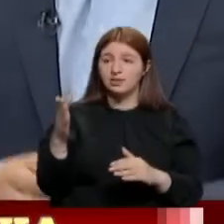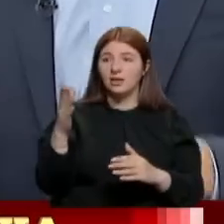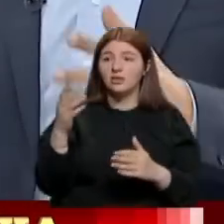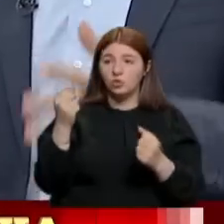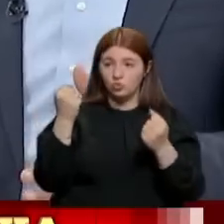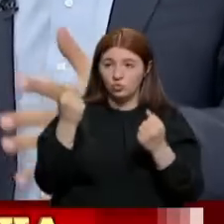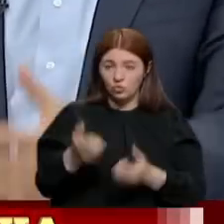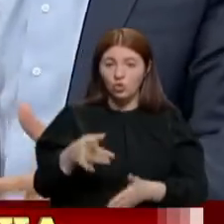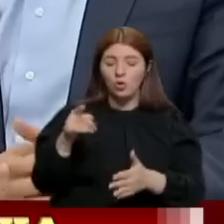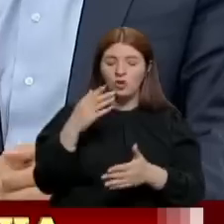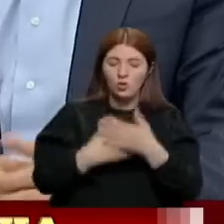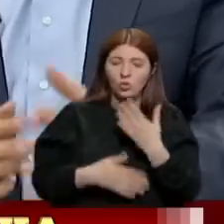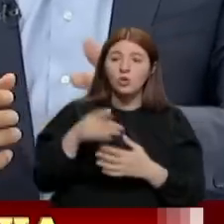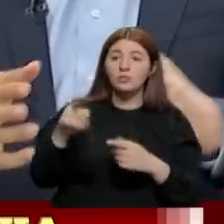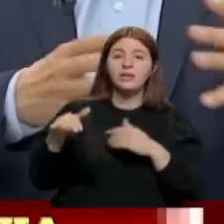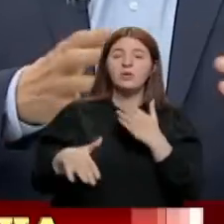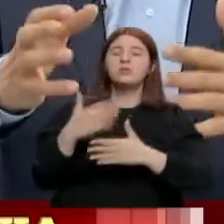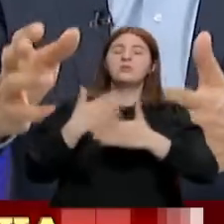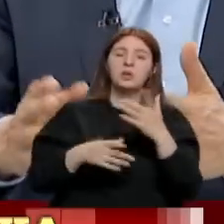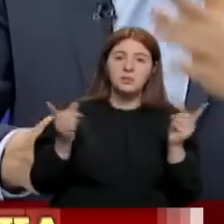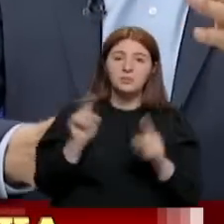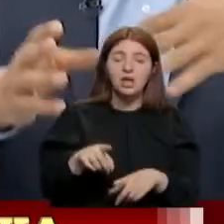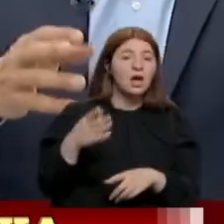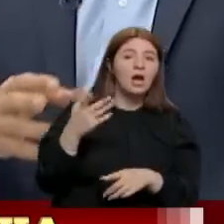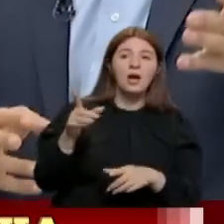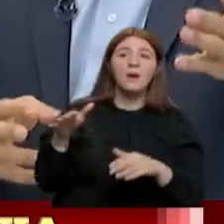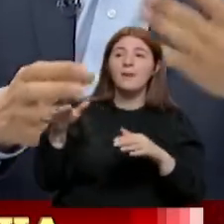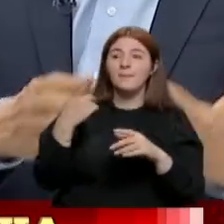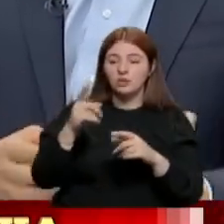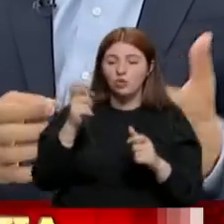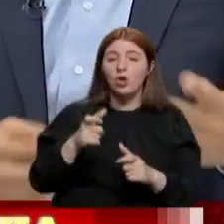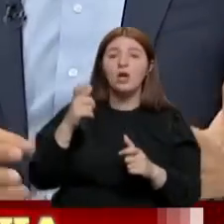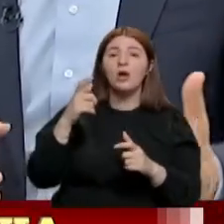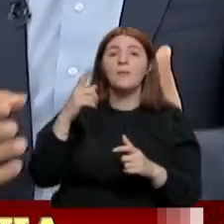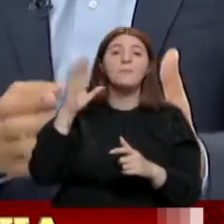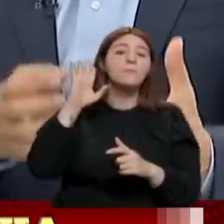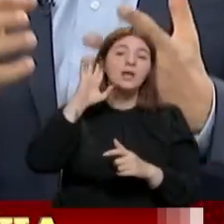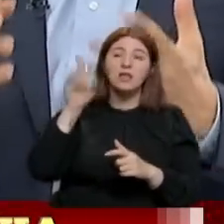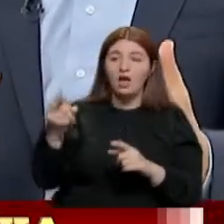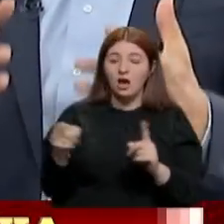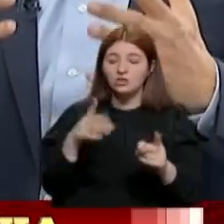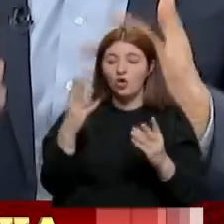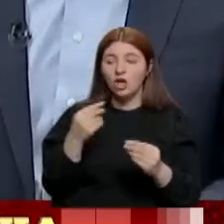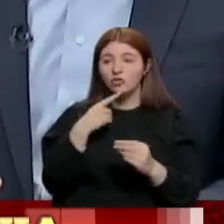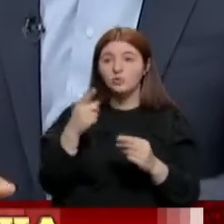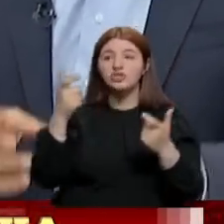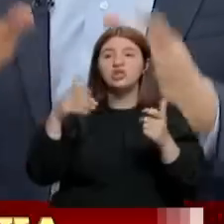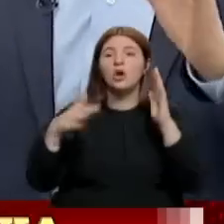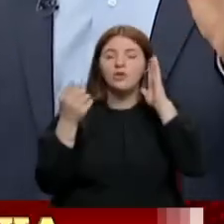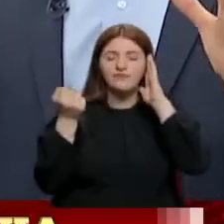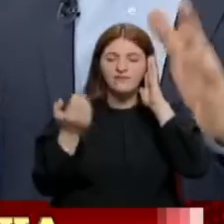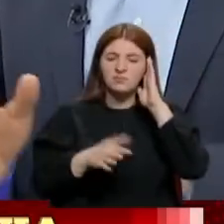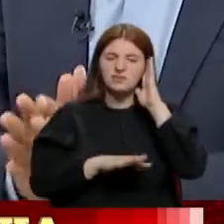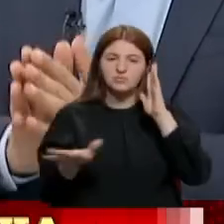yoruldu. Bu depremde yoruldu ve bir sonraki depremin Malatya Bingöl hattında olacağı biliniyor. Bu anlamda şehirler yorgun.